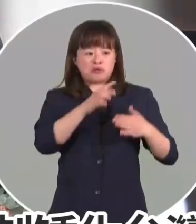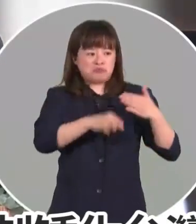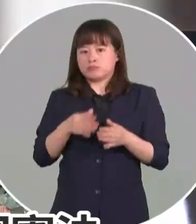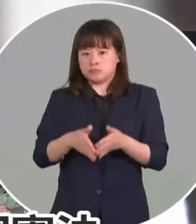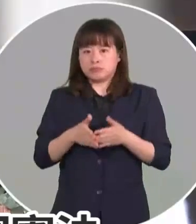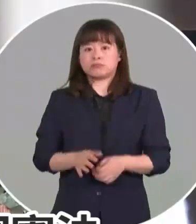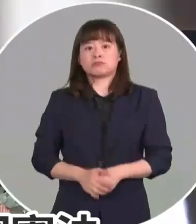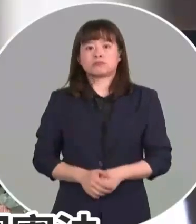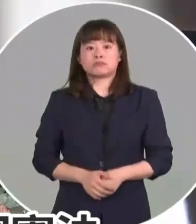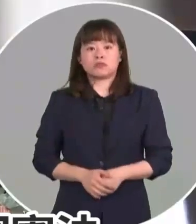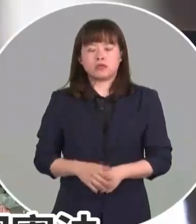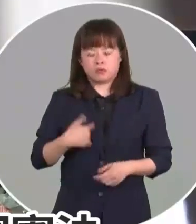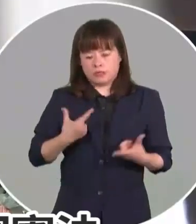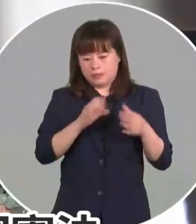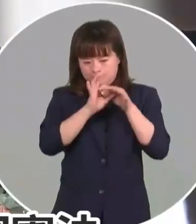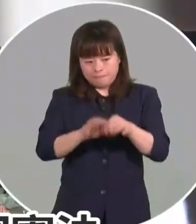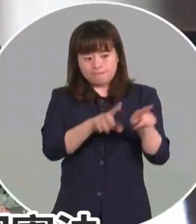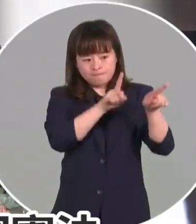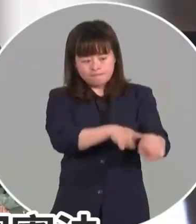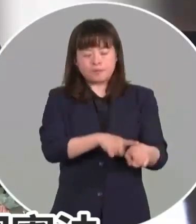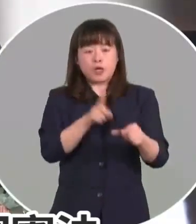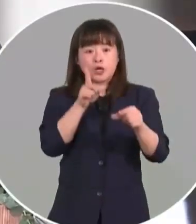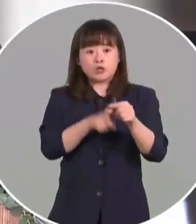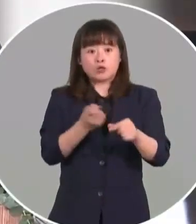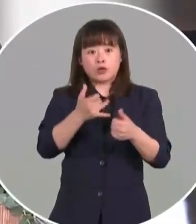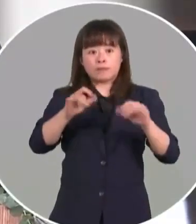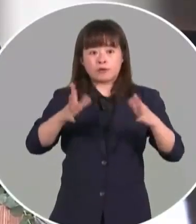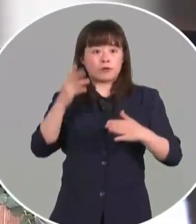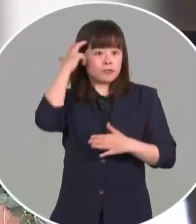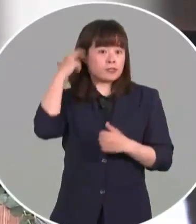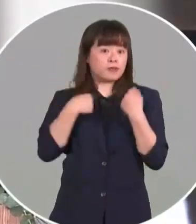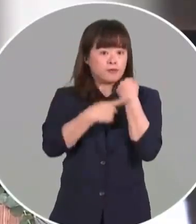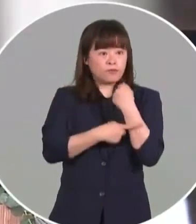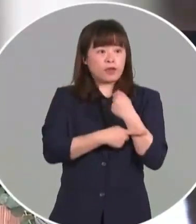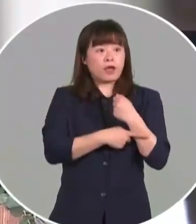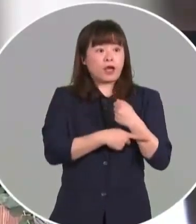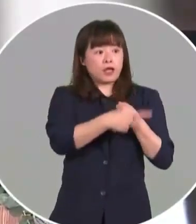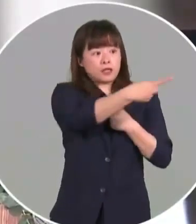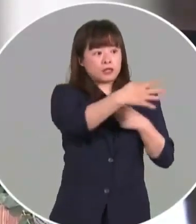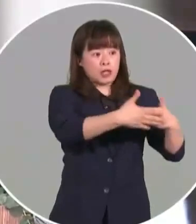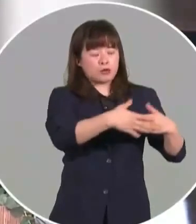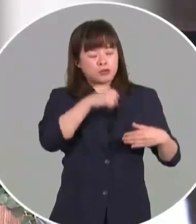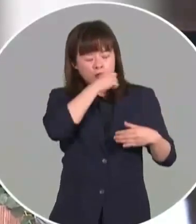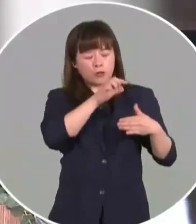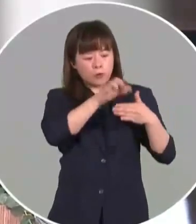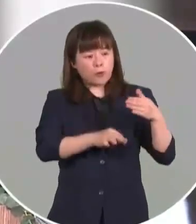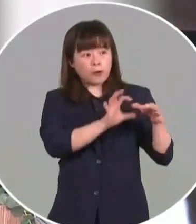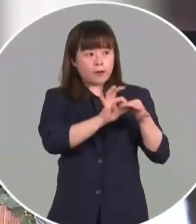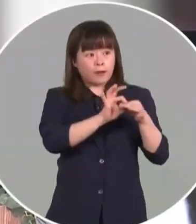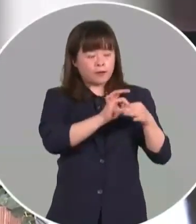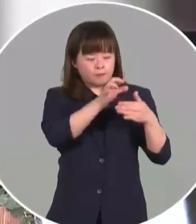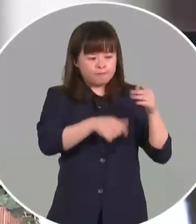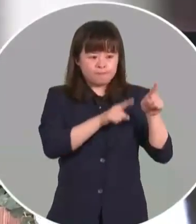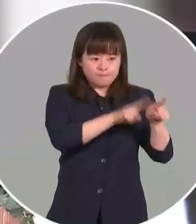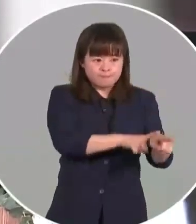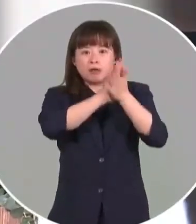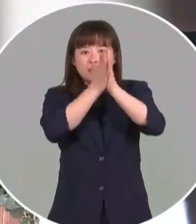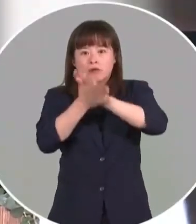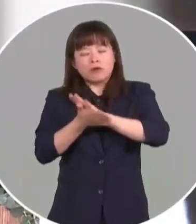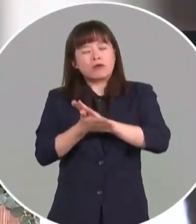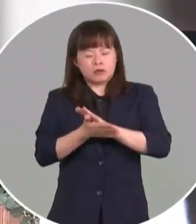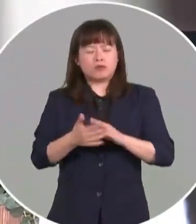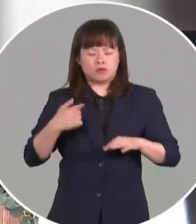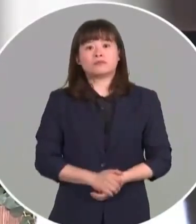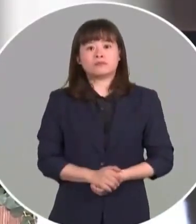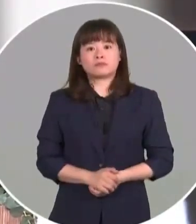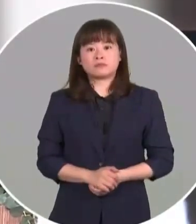化台湾，我们也会持续遵循中华民国宪法与两岸关系条例来处理两岸事务。我会